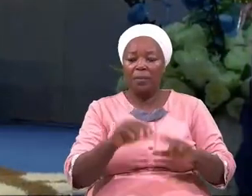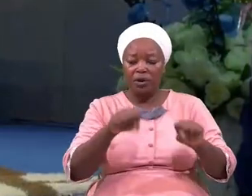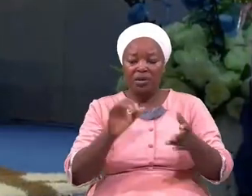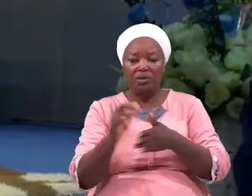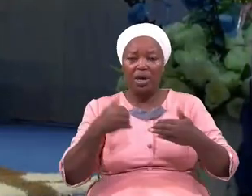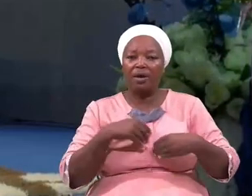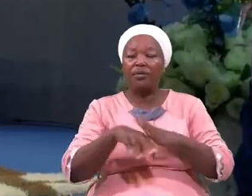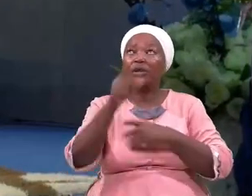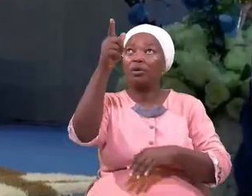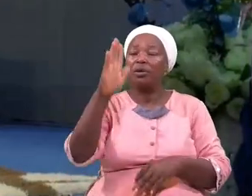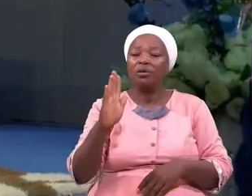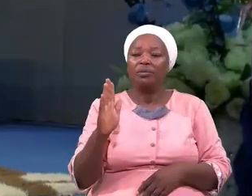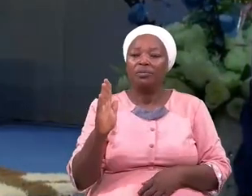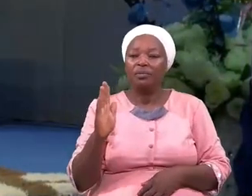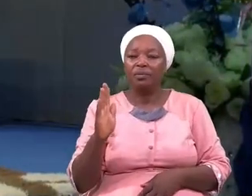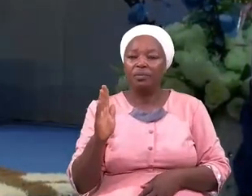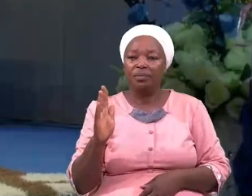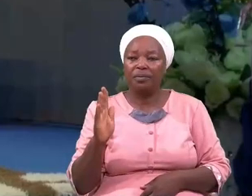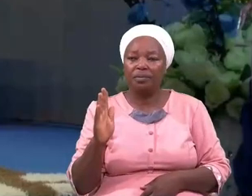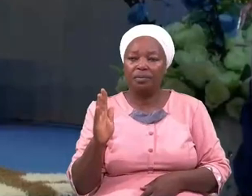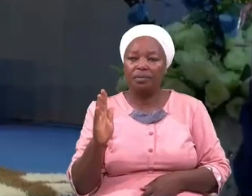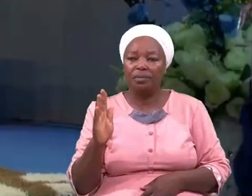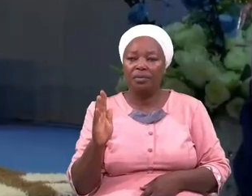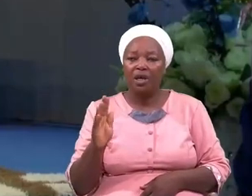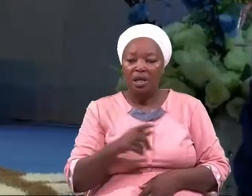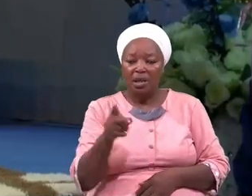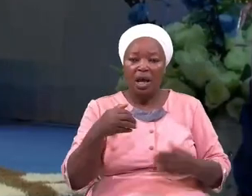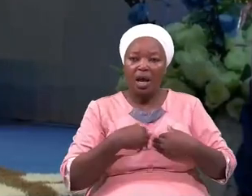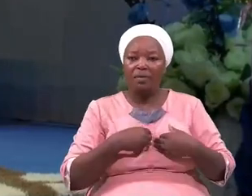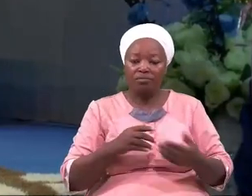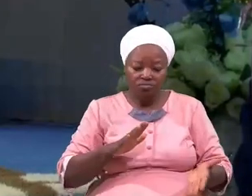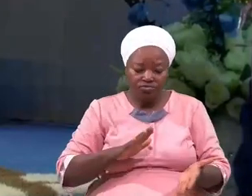Ils avaient confiance en la possibilité que nous avons en Dieu.